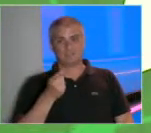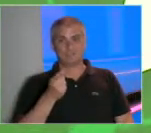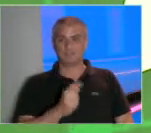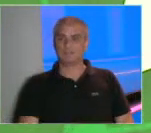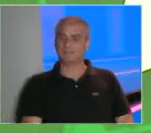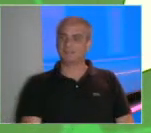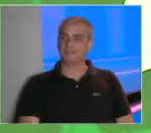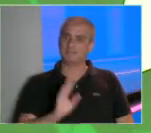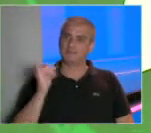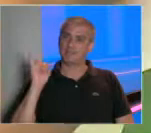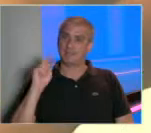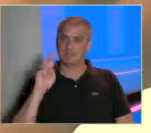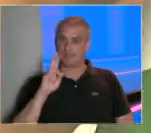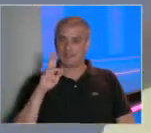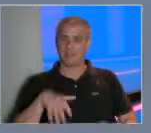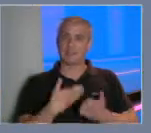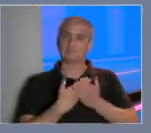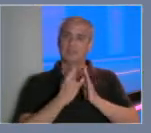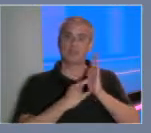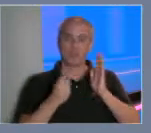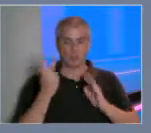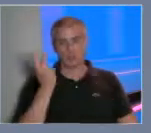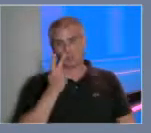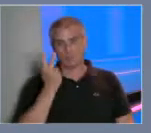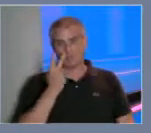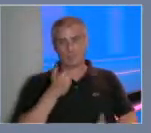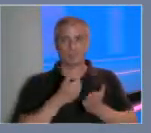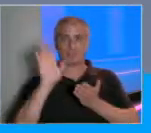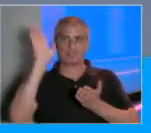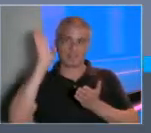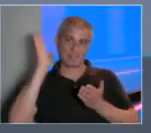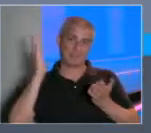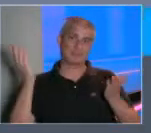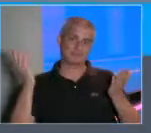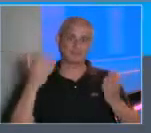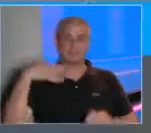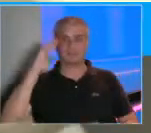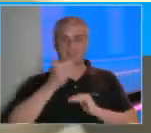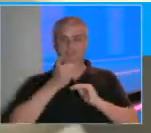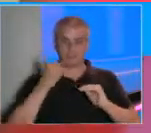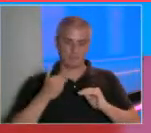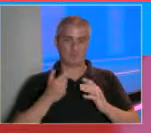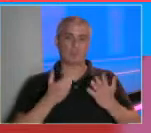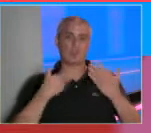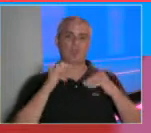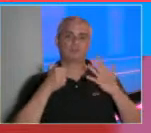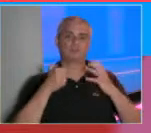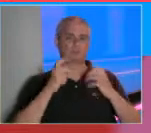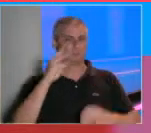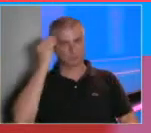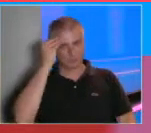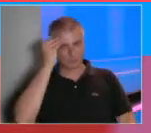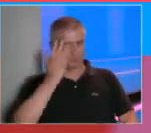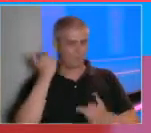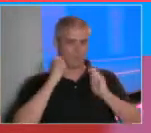לומר שיניר שההצעה החוק הזאת כמובן נדחתה. בקריאה טרומית, ברוב של 60. מי זוכר